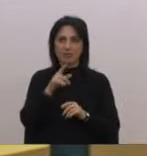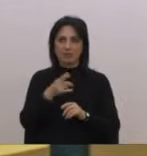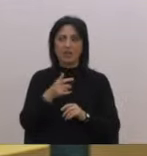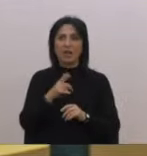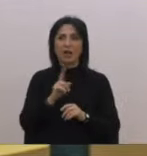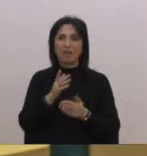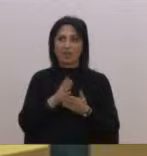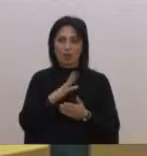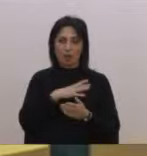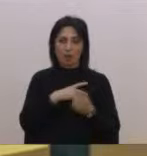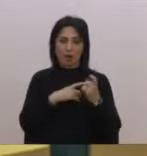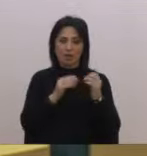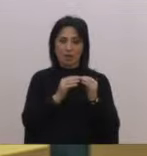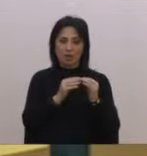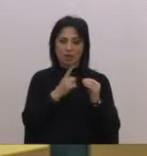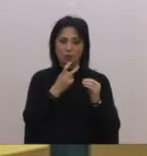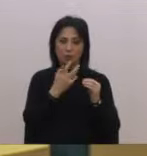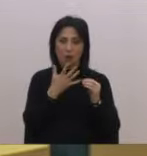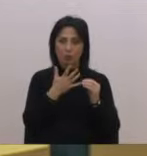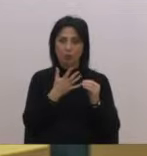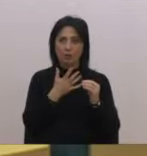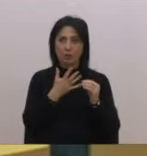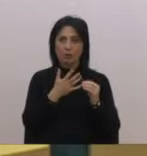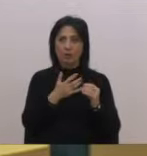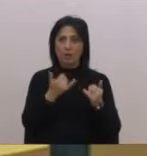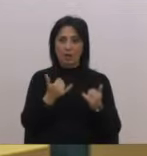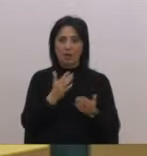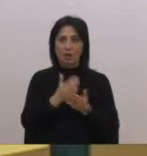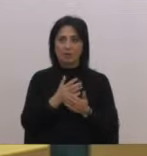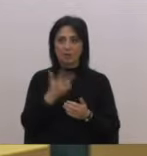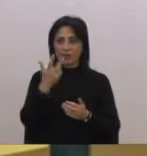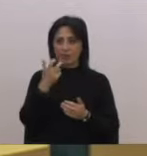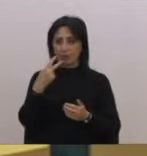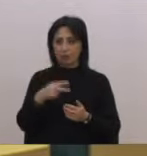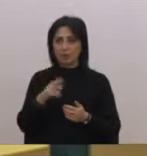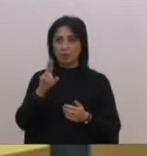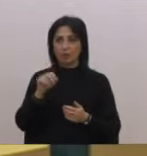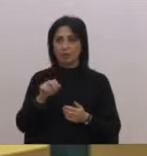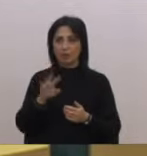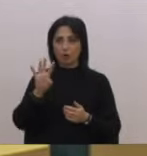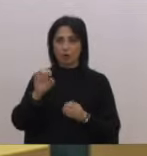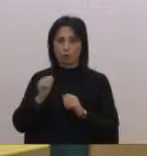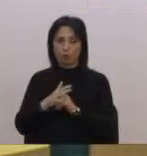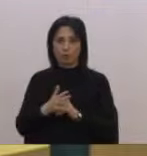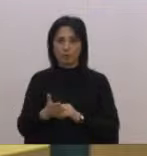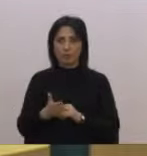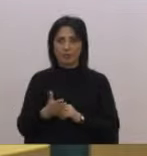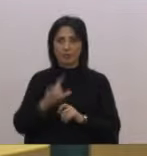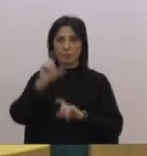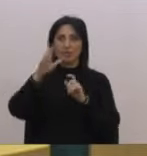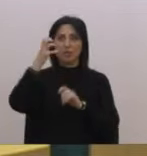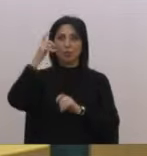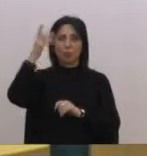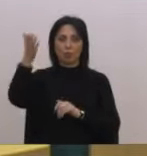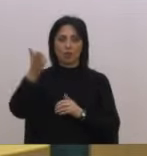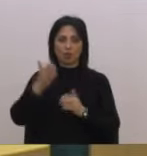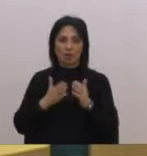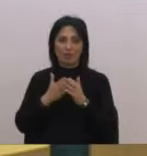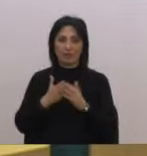rame, iho, asati da, asos da hudi, orati cu gacopin, ehla, sama soci da, otxas hutmeti da, tași hutasilaj da